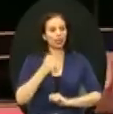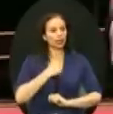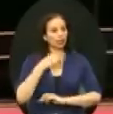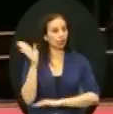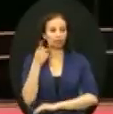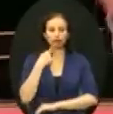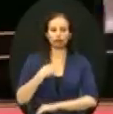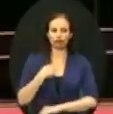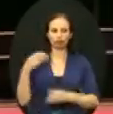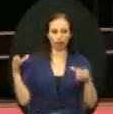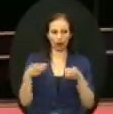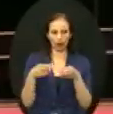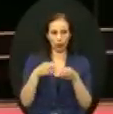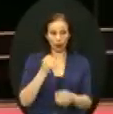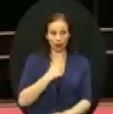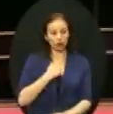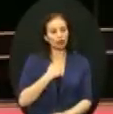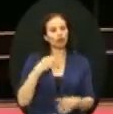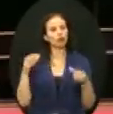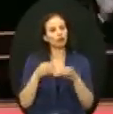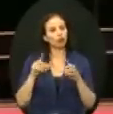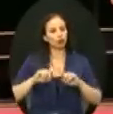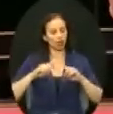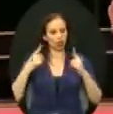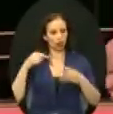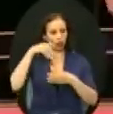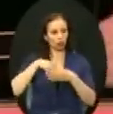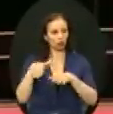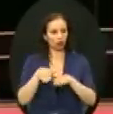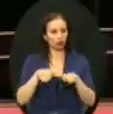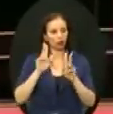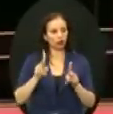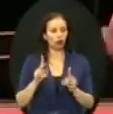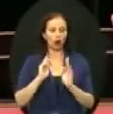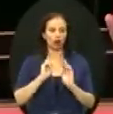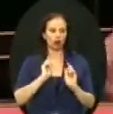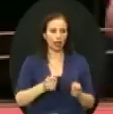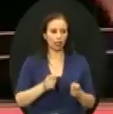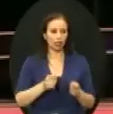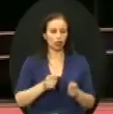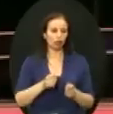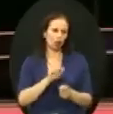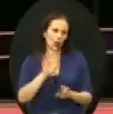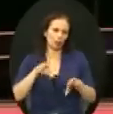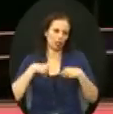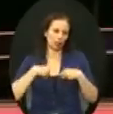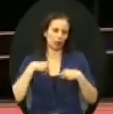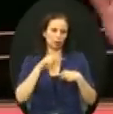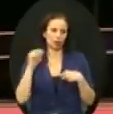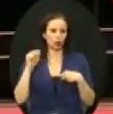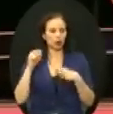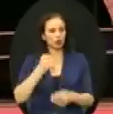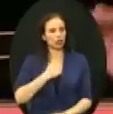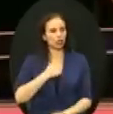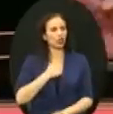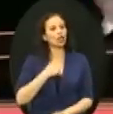אמרתם לנו, מפלגות דתיות וכל מפלגה אחרת בתוך הממשלה יכולה להגיש וטו על כל נושא דת ומדינה. זה